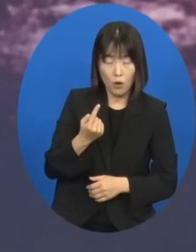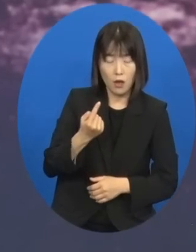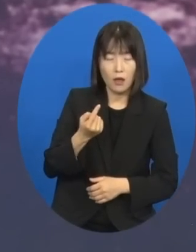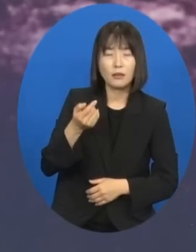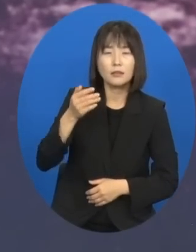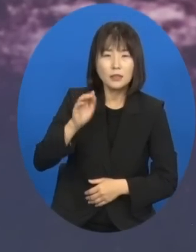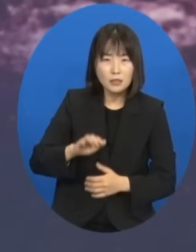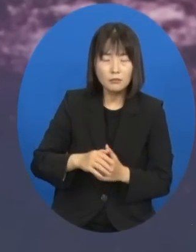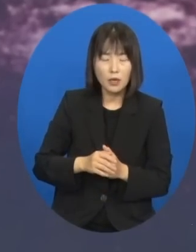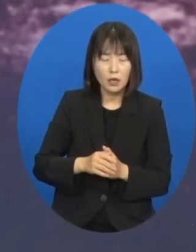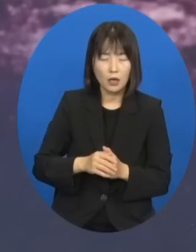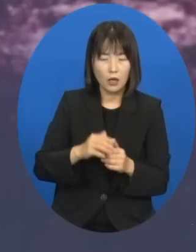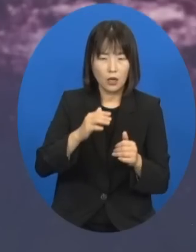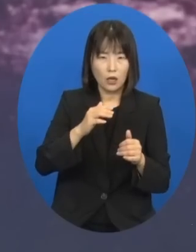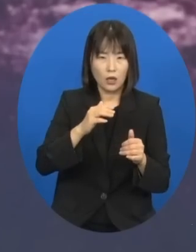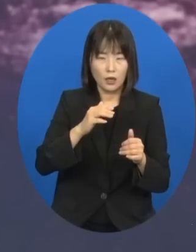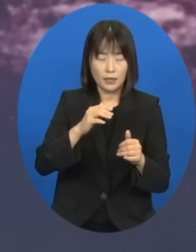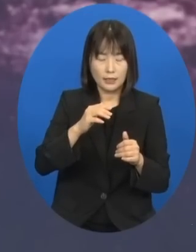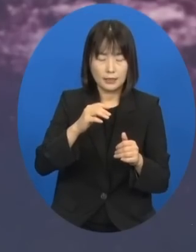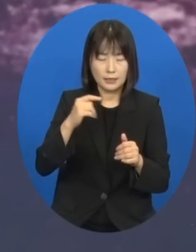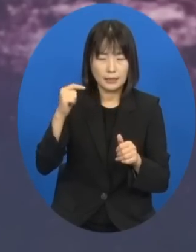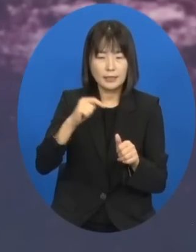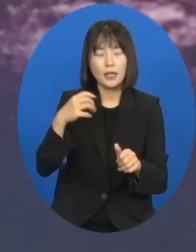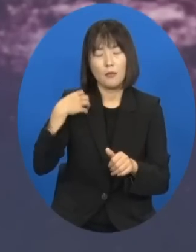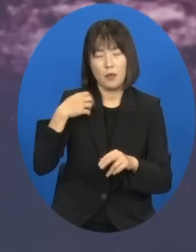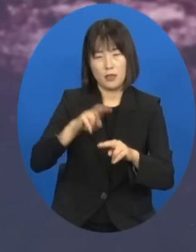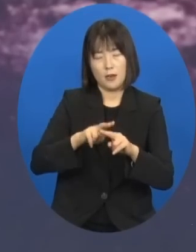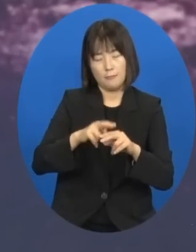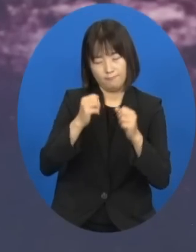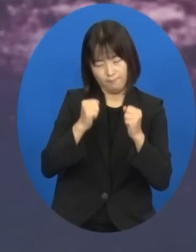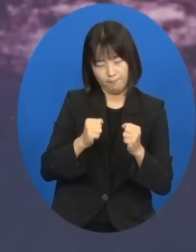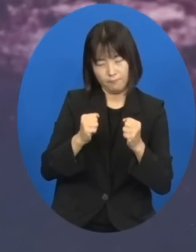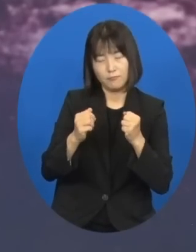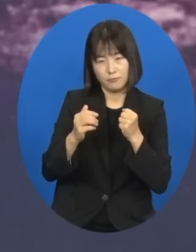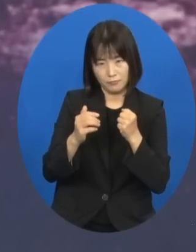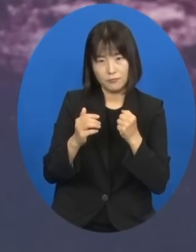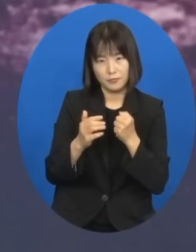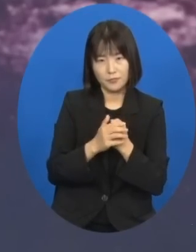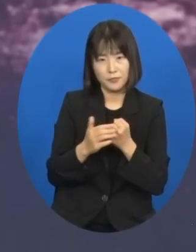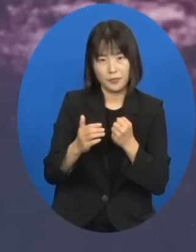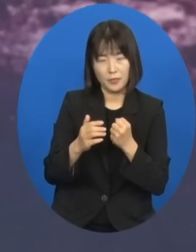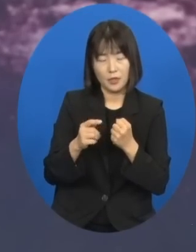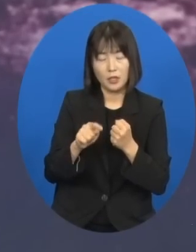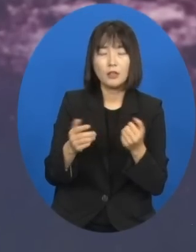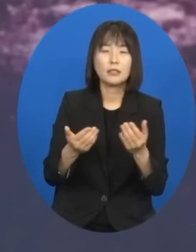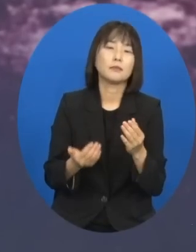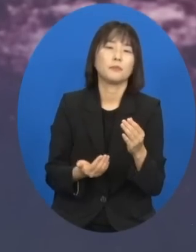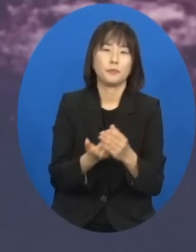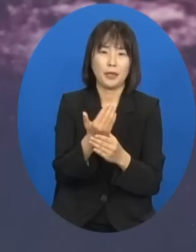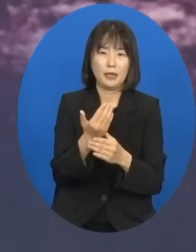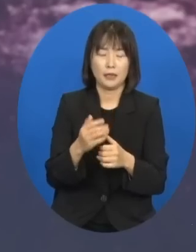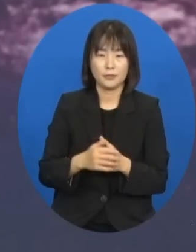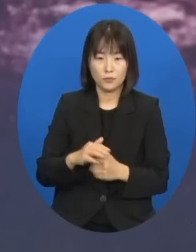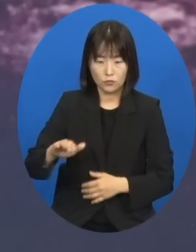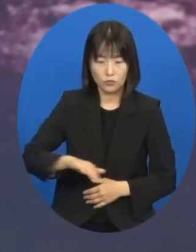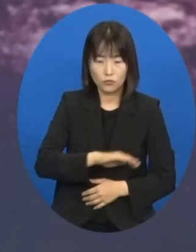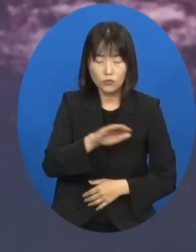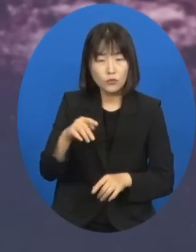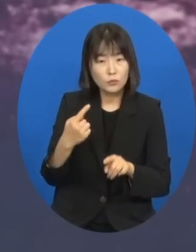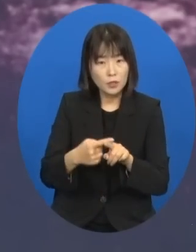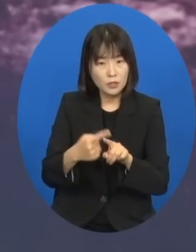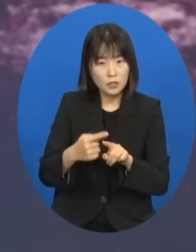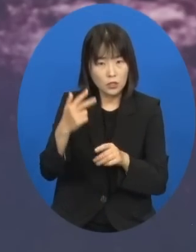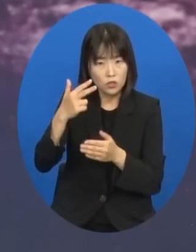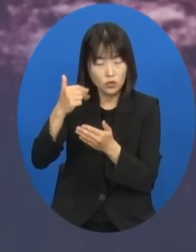떠나지 않았기 때문에 이런 일들이 일어난 것입니다. 여러분 우리도 마찬가지예요. 여러분이 부르신 주님이